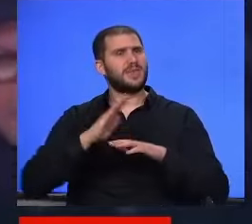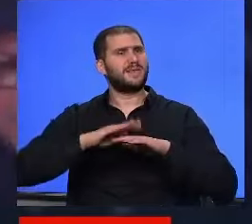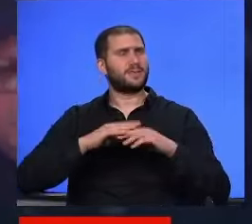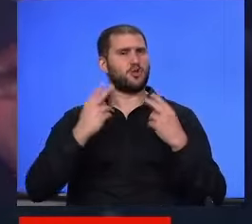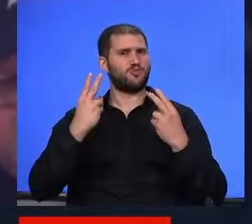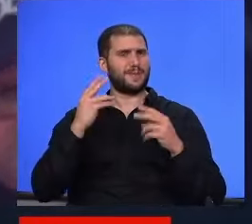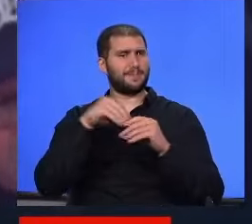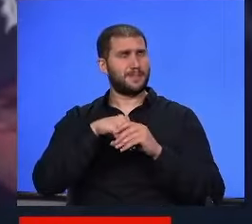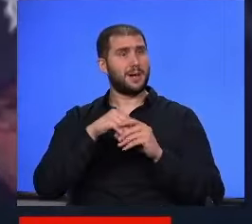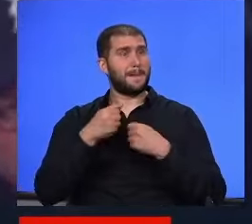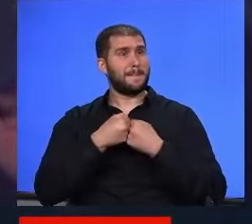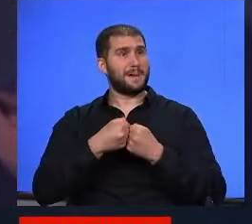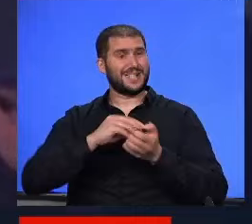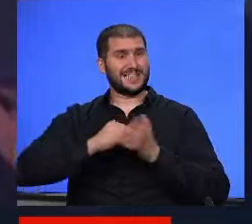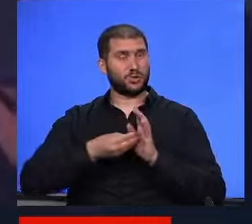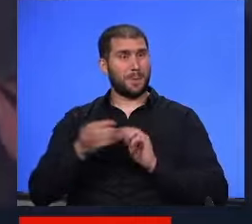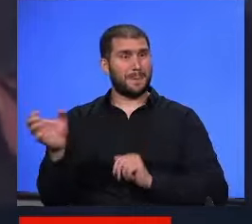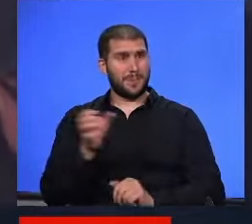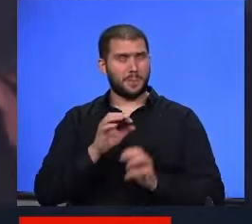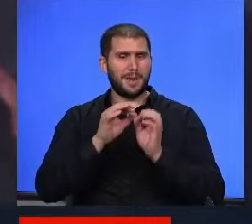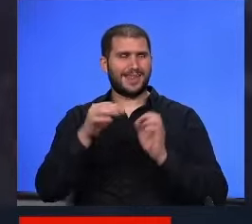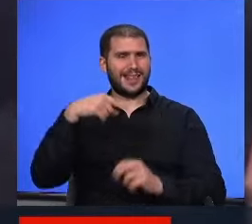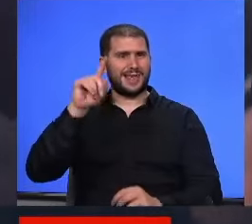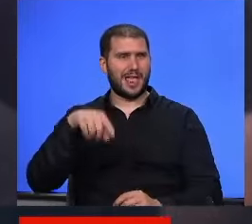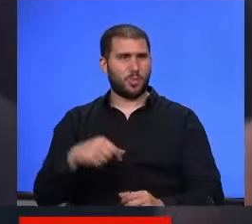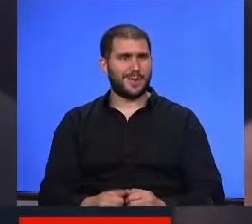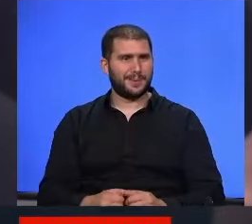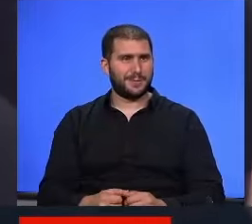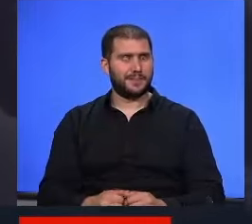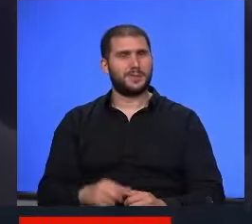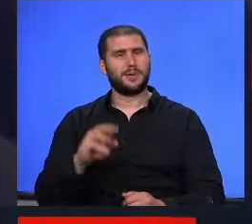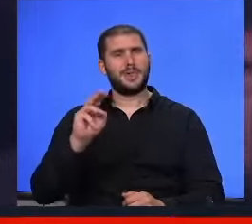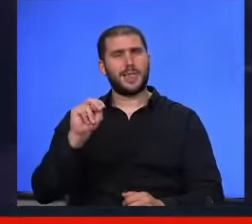למלא. המאבק על אישור המינויים יתחיל בינואר. נתן גוטמן, וושינגטון.